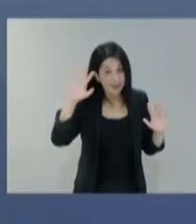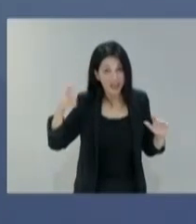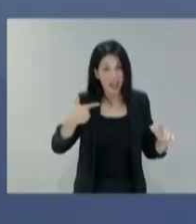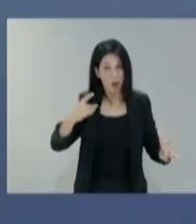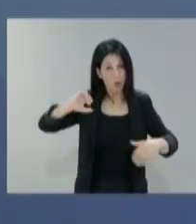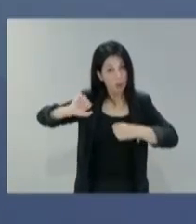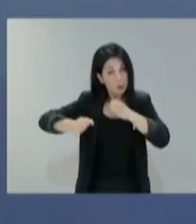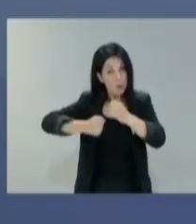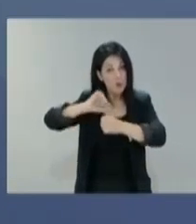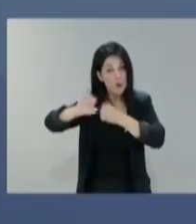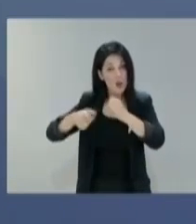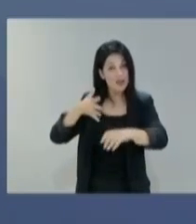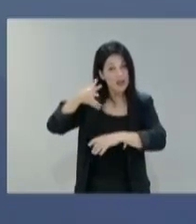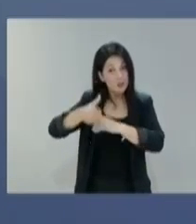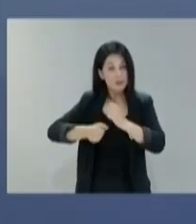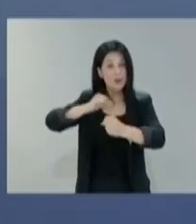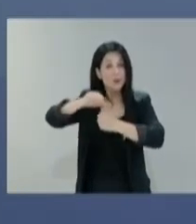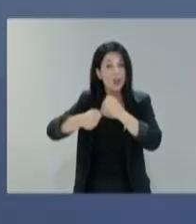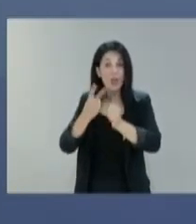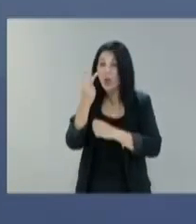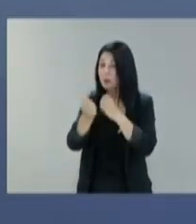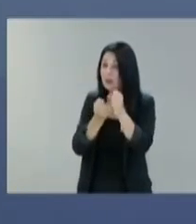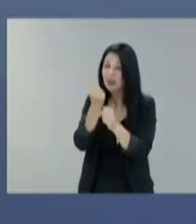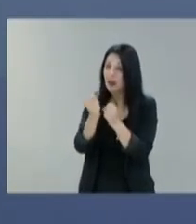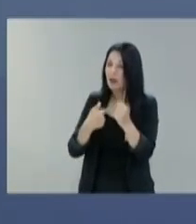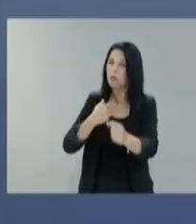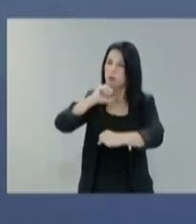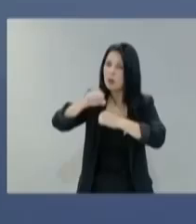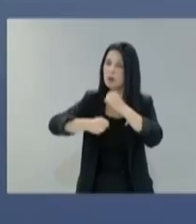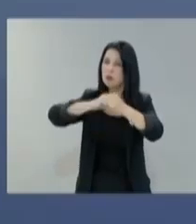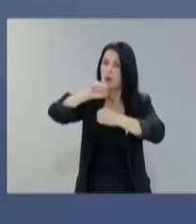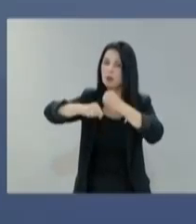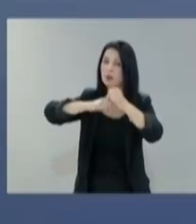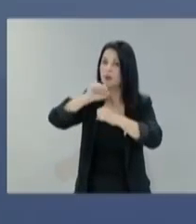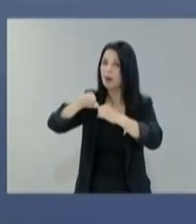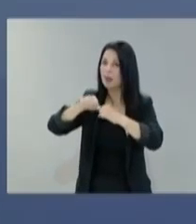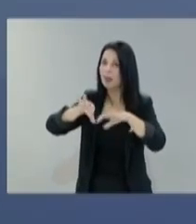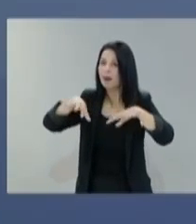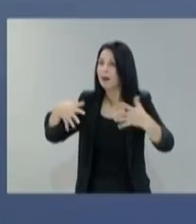το 35,2% να παραμείνει ο Ανδρουλάκης. Πώς το σχολιάζετε?